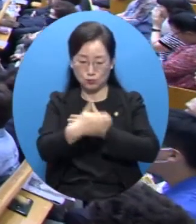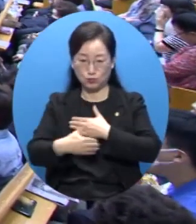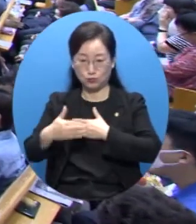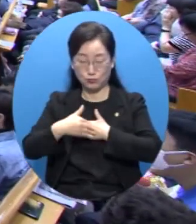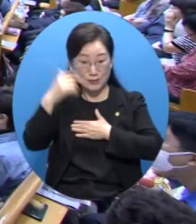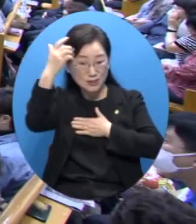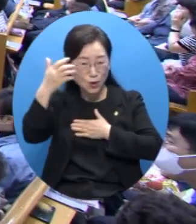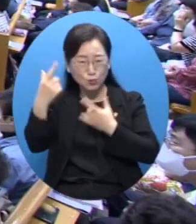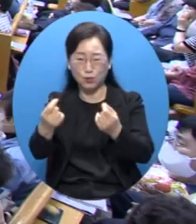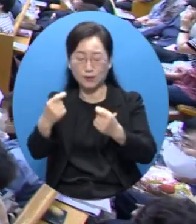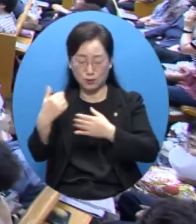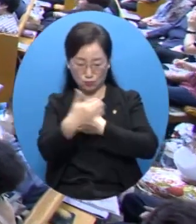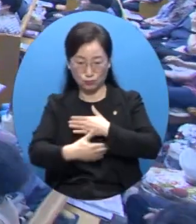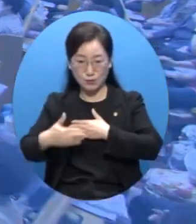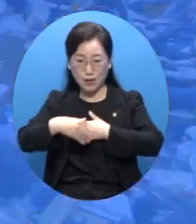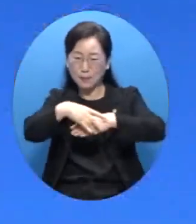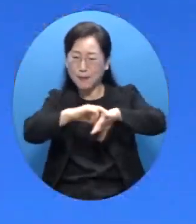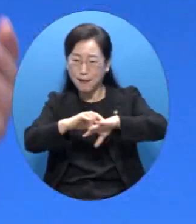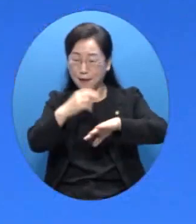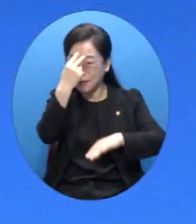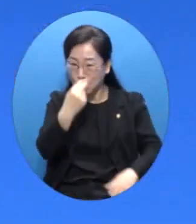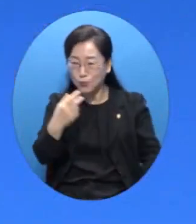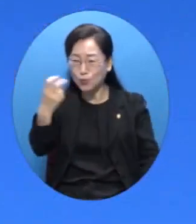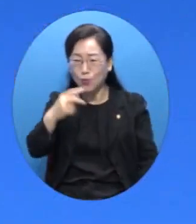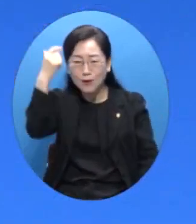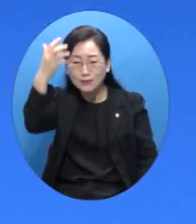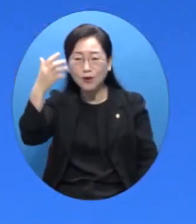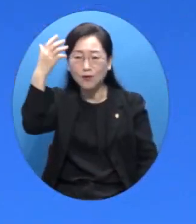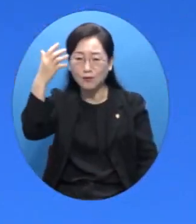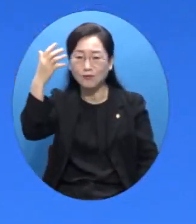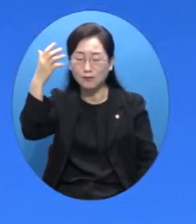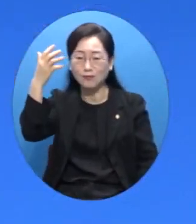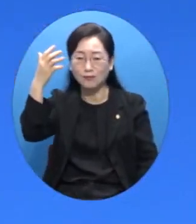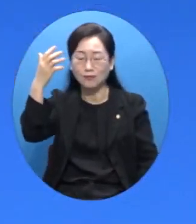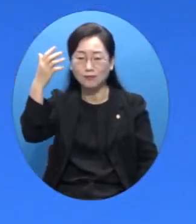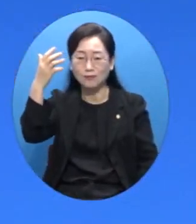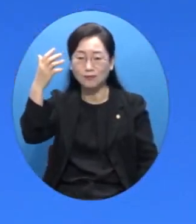보는 맹인을 말할 뿐 아니라 영적으로